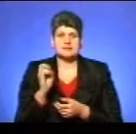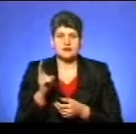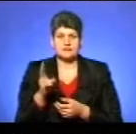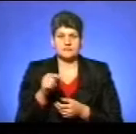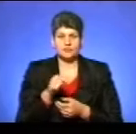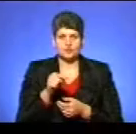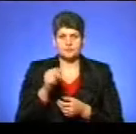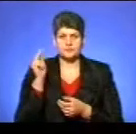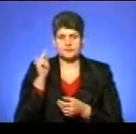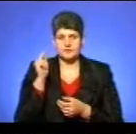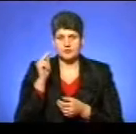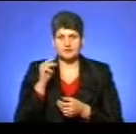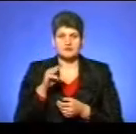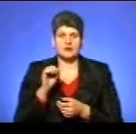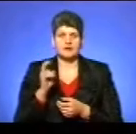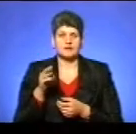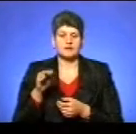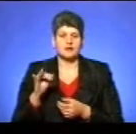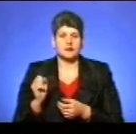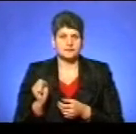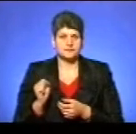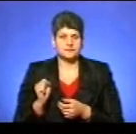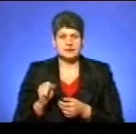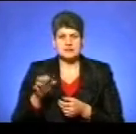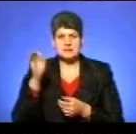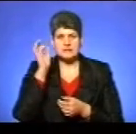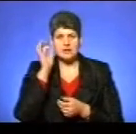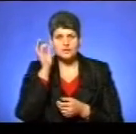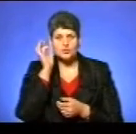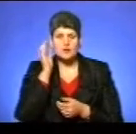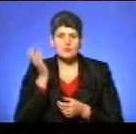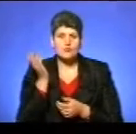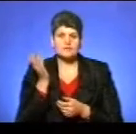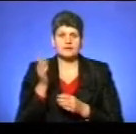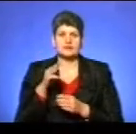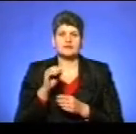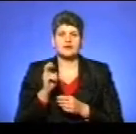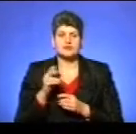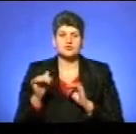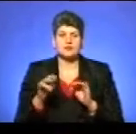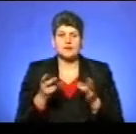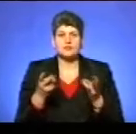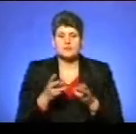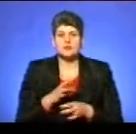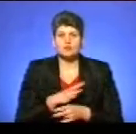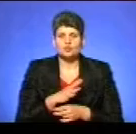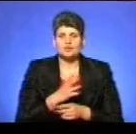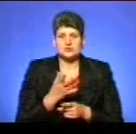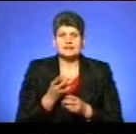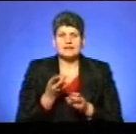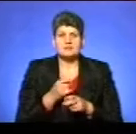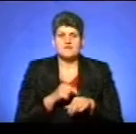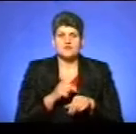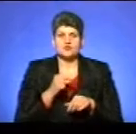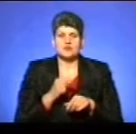тут проходимо тактику, згадуємо тактичні дії, які необхідні будуть. Треба відчувати